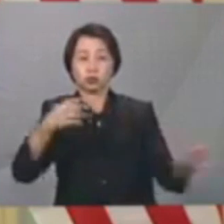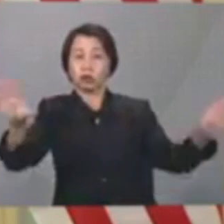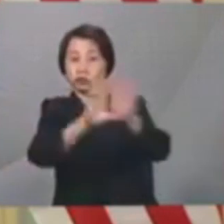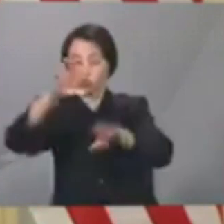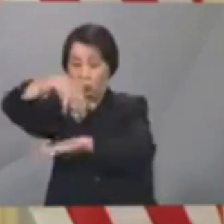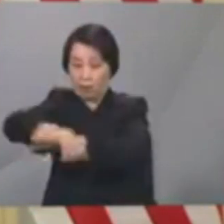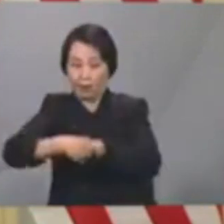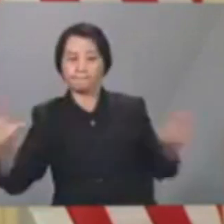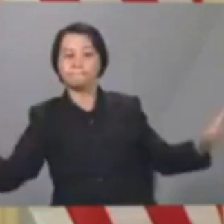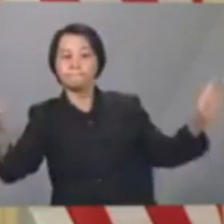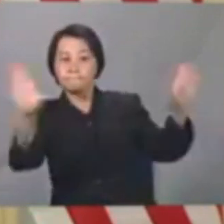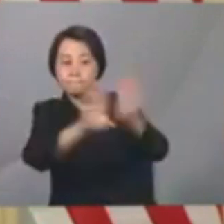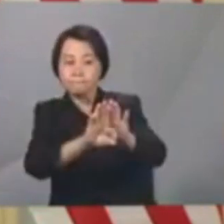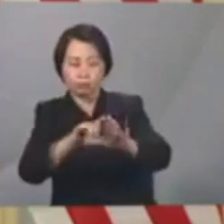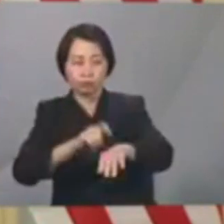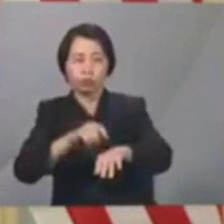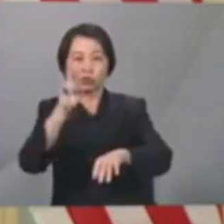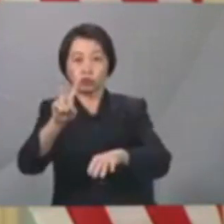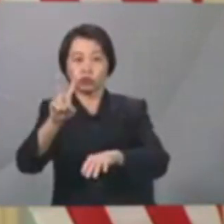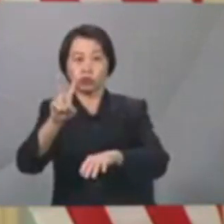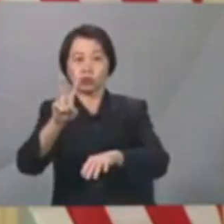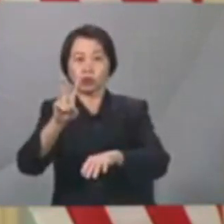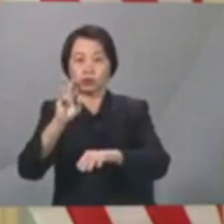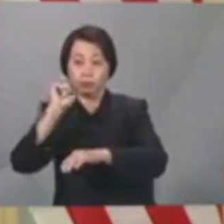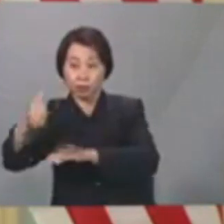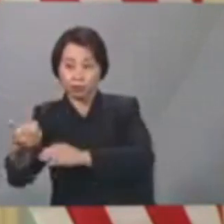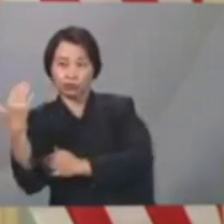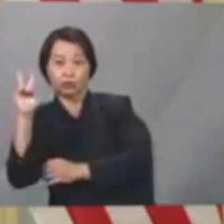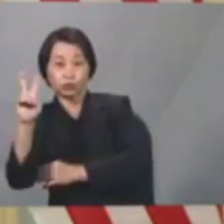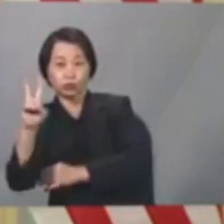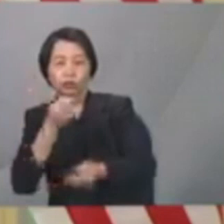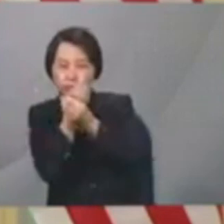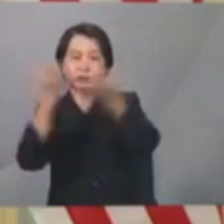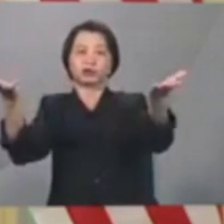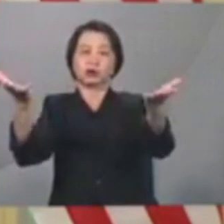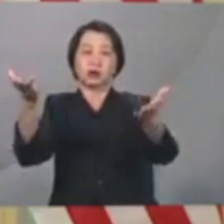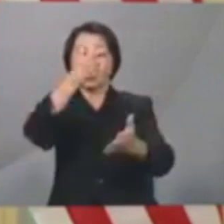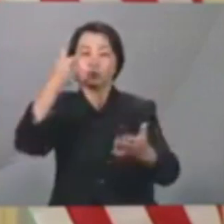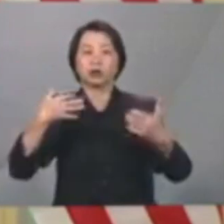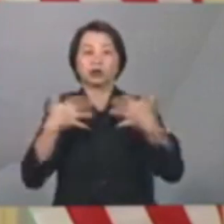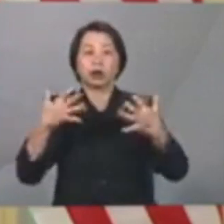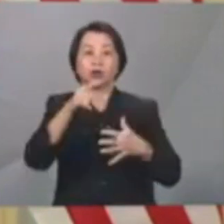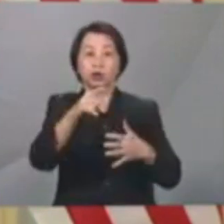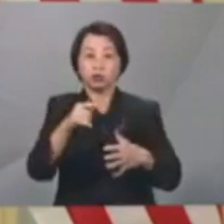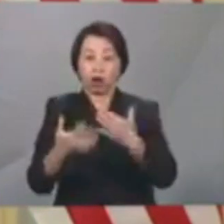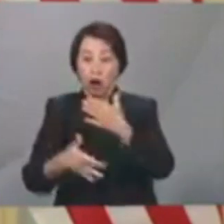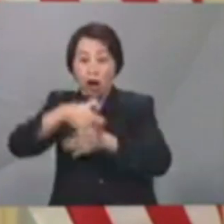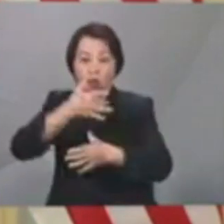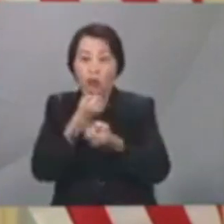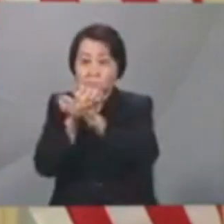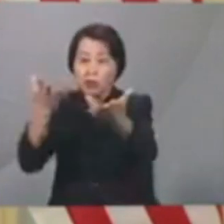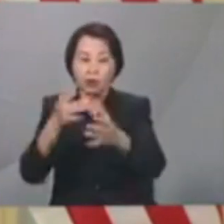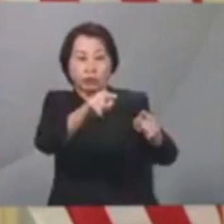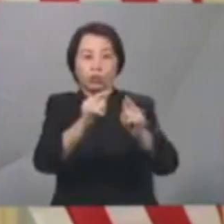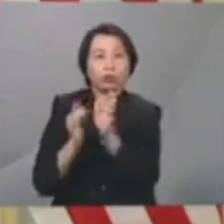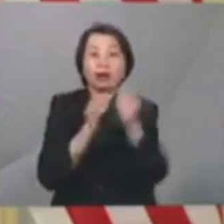malam pukul 2 saya umum. Sebab kita takut mereka larilah. Kalau